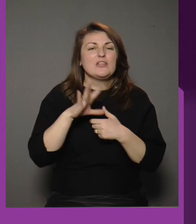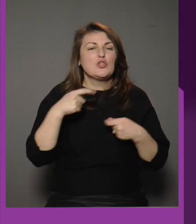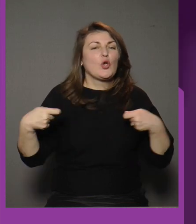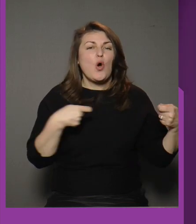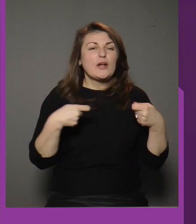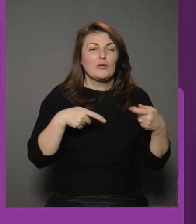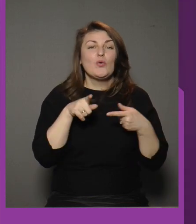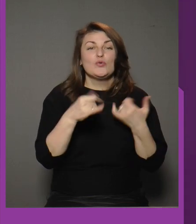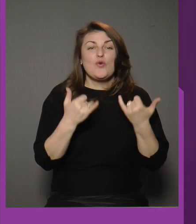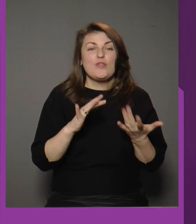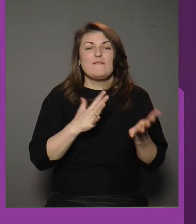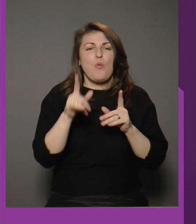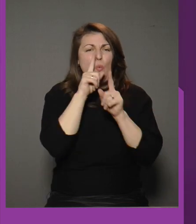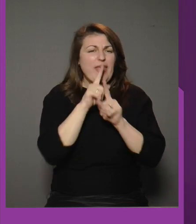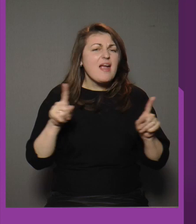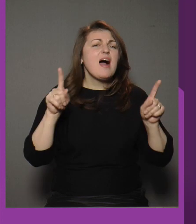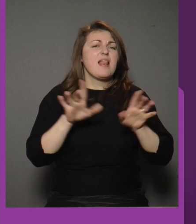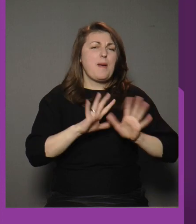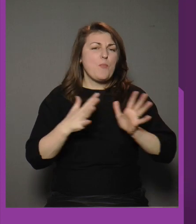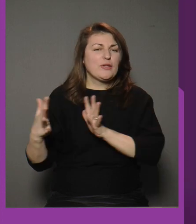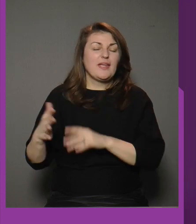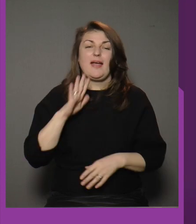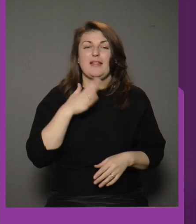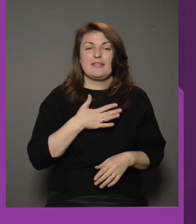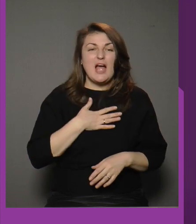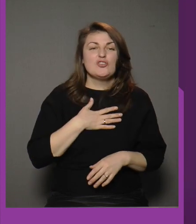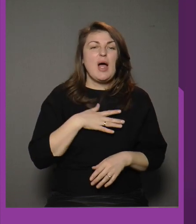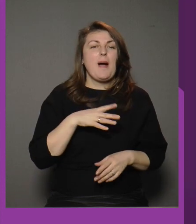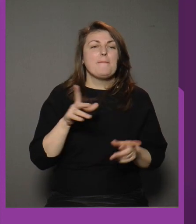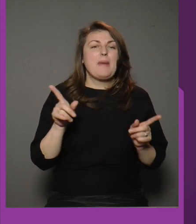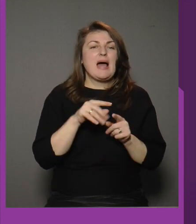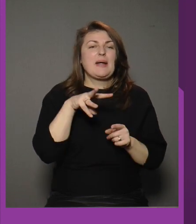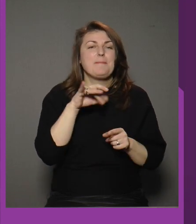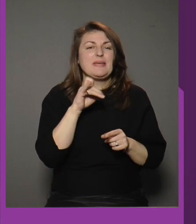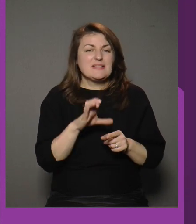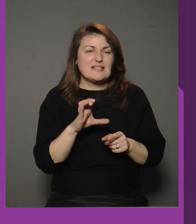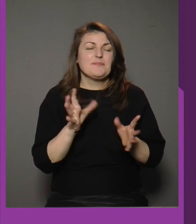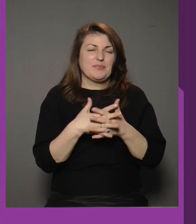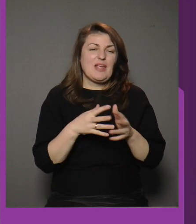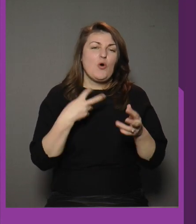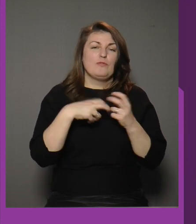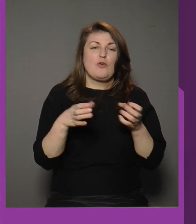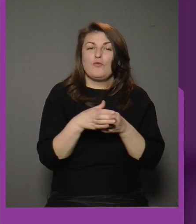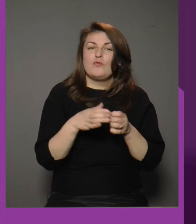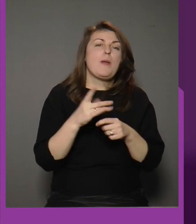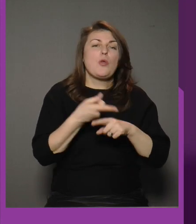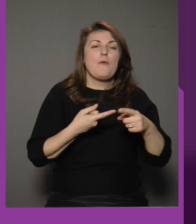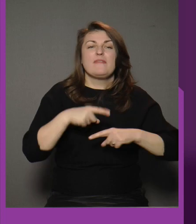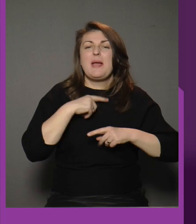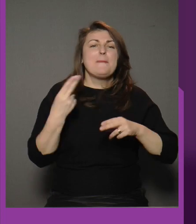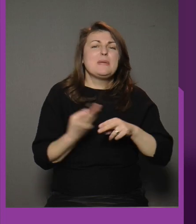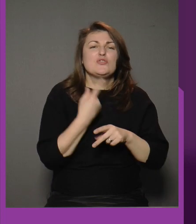сьогодні відбулася унікальна подія. Наша пара Мікс вийшла з групи до півфіналу без жодного вибитого